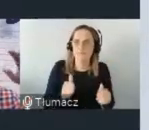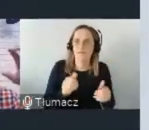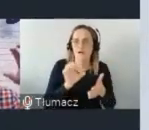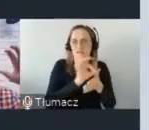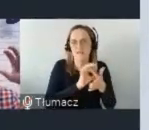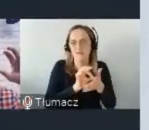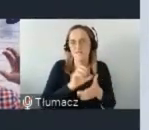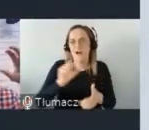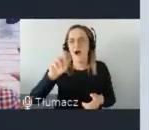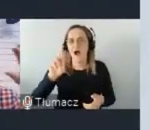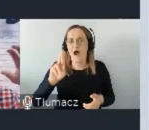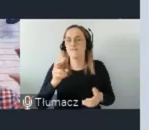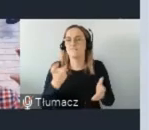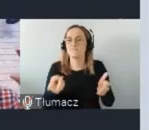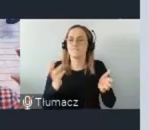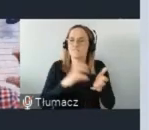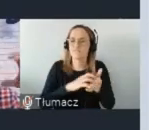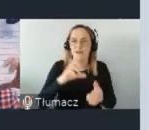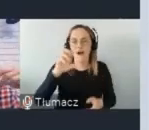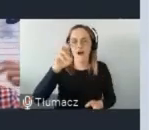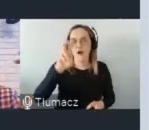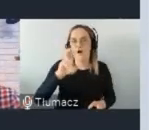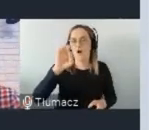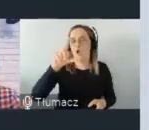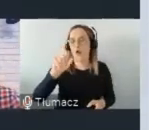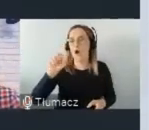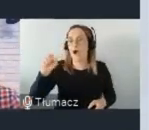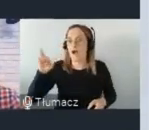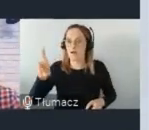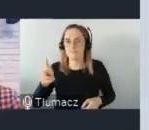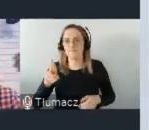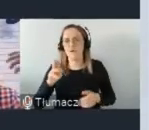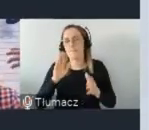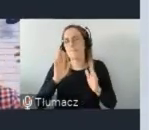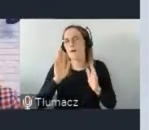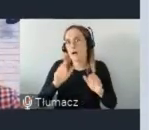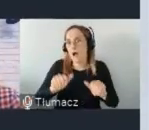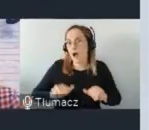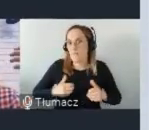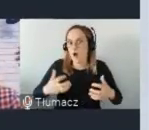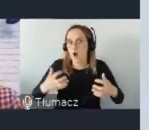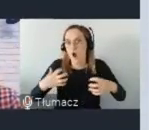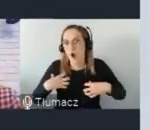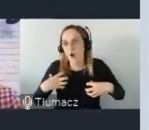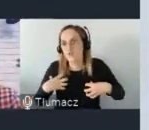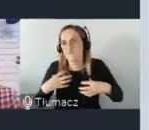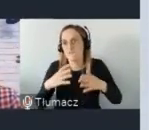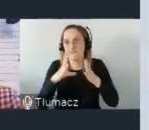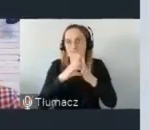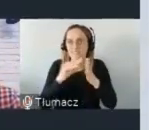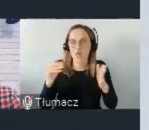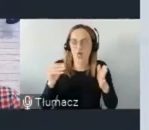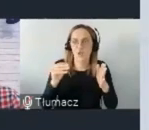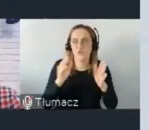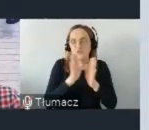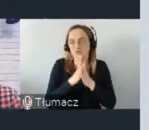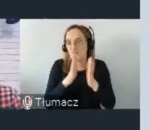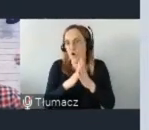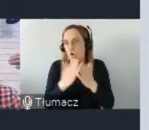jak użyć aplikacji Holo AR, żeby ożywić w prosty sposób, nie wiem, zdjęcie, okładkę